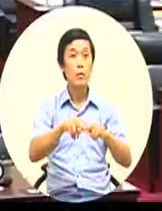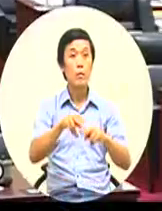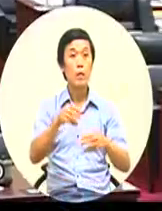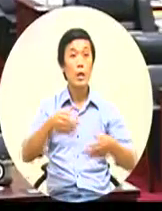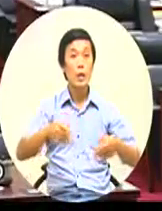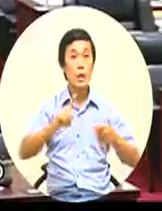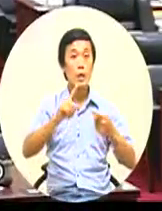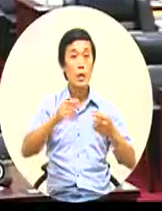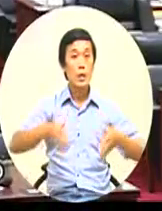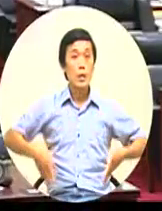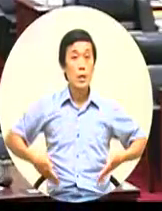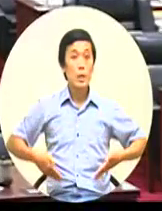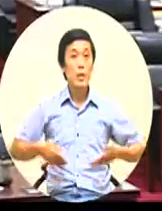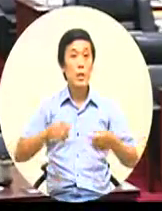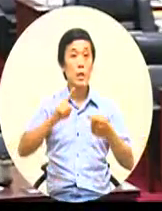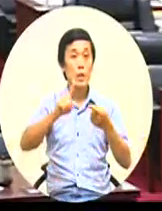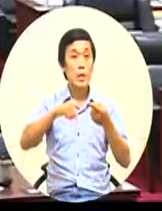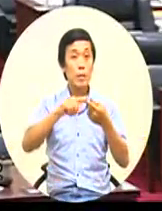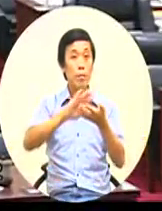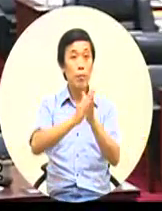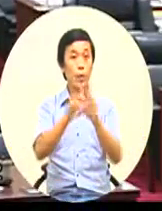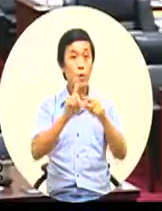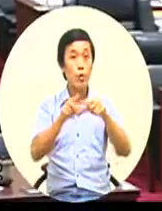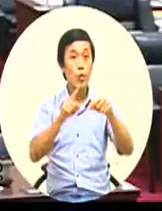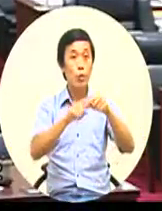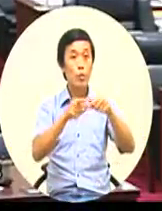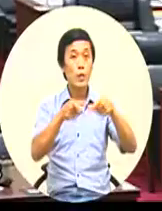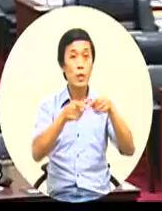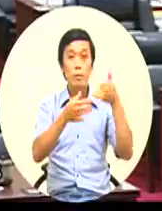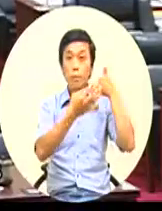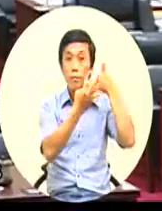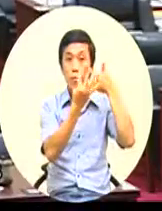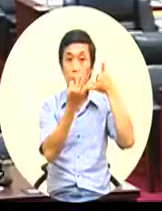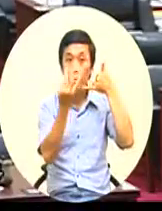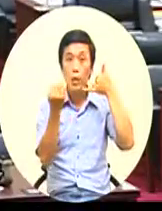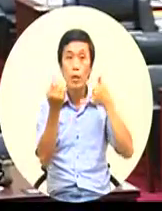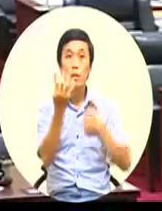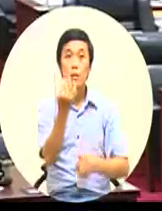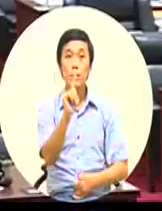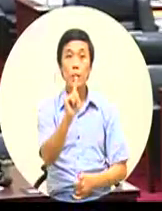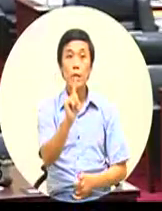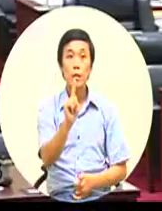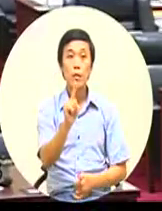应变中心的电话几号，有人知无？咱来问一下干部局的局长伫倒？